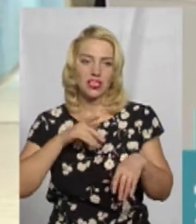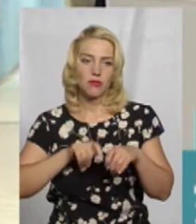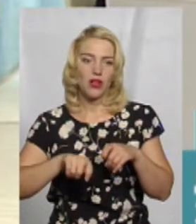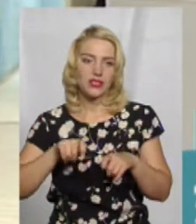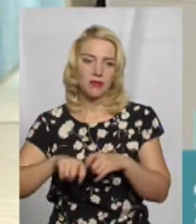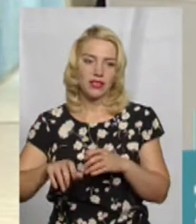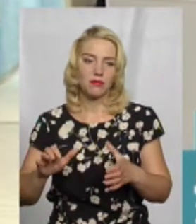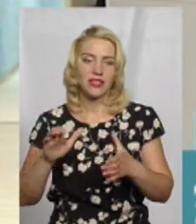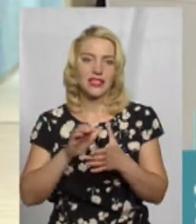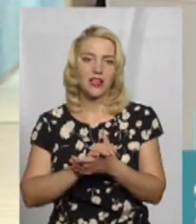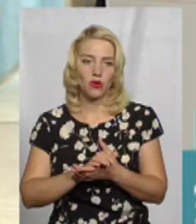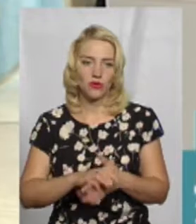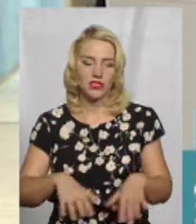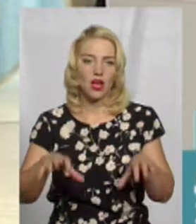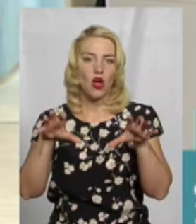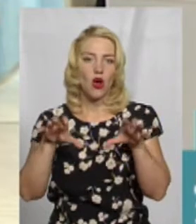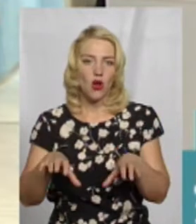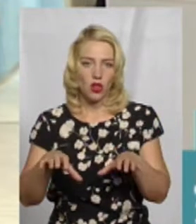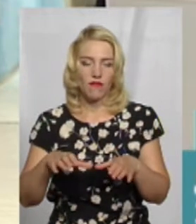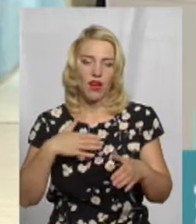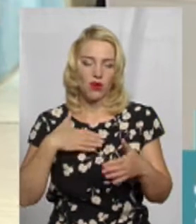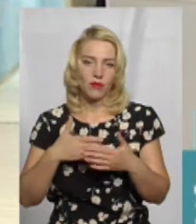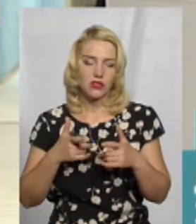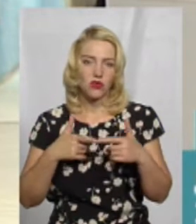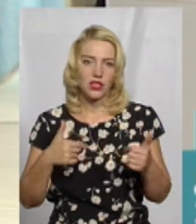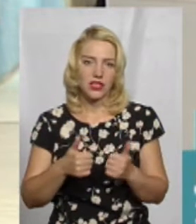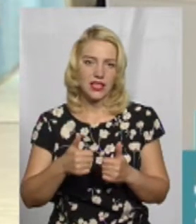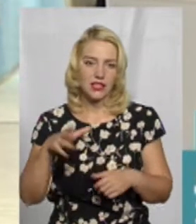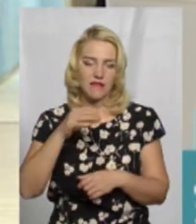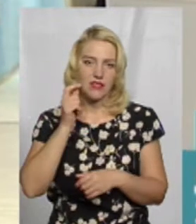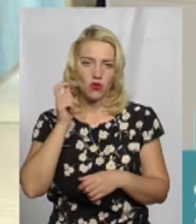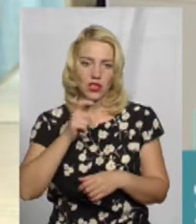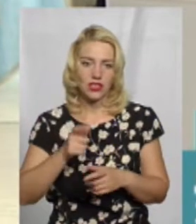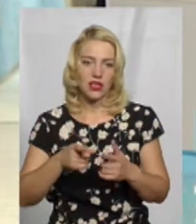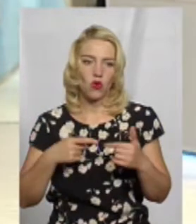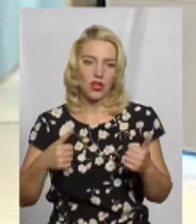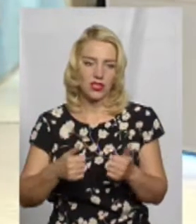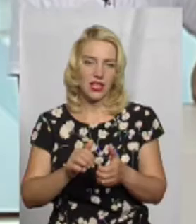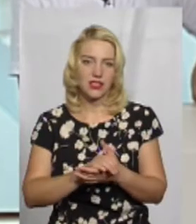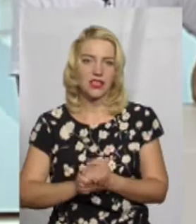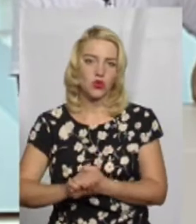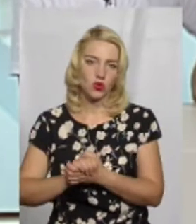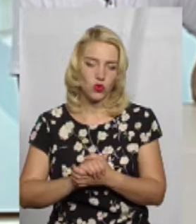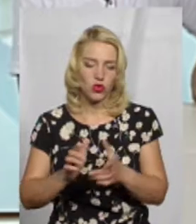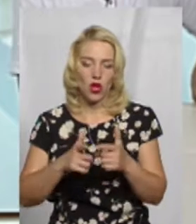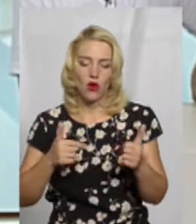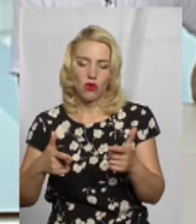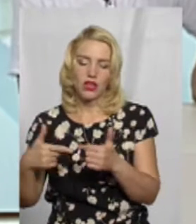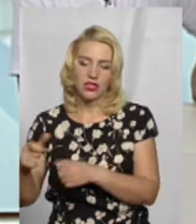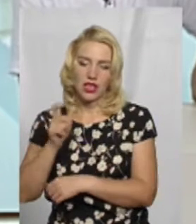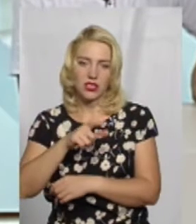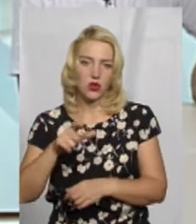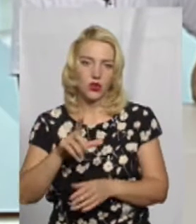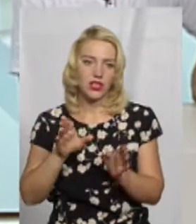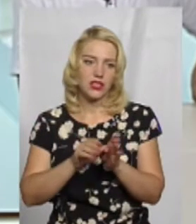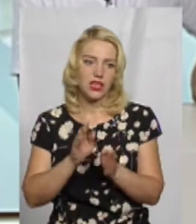експертами. Знайомтеся, голова громадської організації Всеукраїнська організація «Союз організації людей з